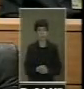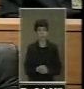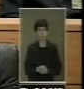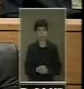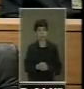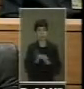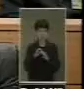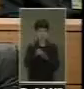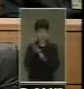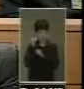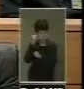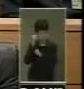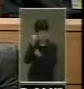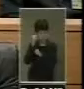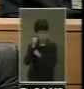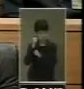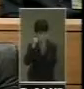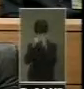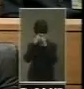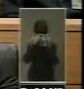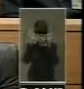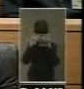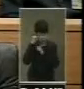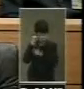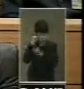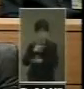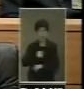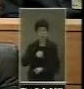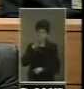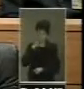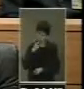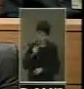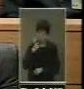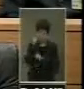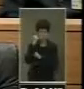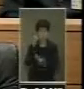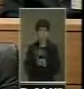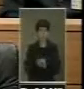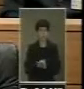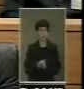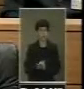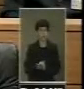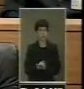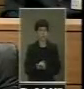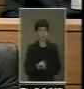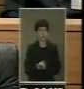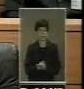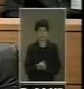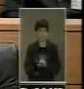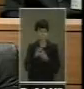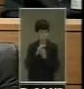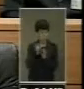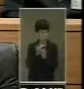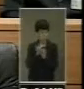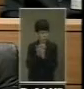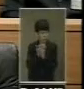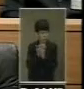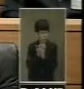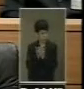คนที่มาชุมนุมพันธมิตรนั้นผมกล้ายืนยันว่าไม่ใช่เรื่องเงิน